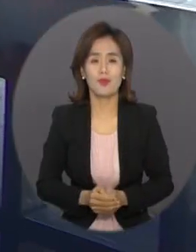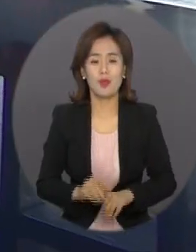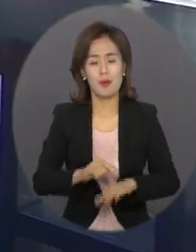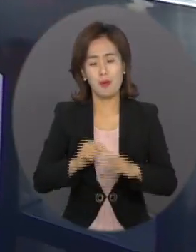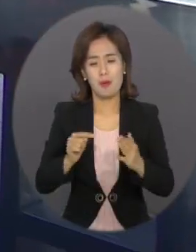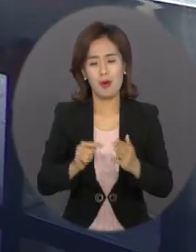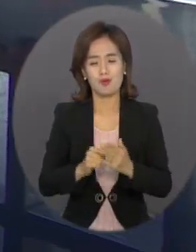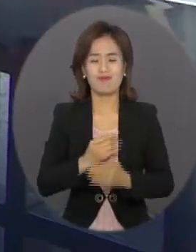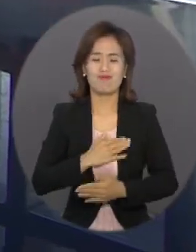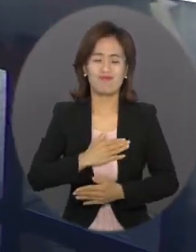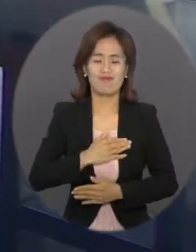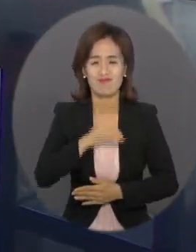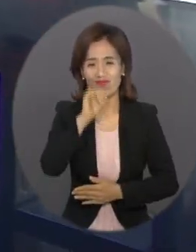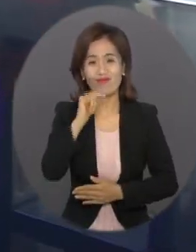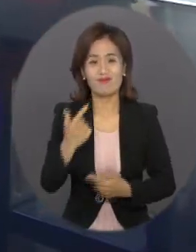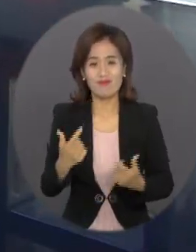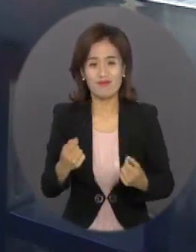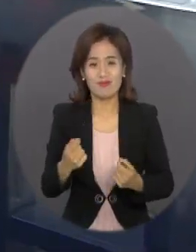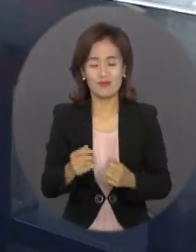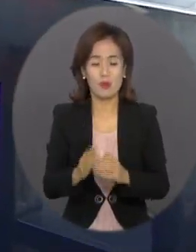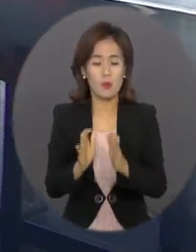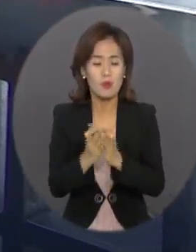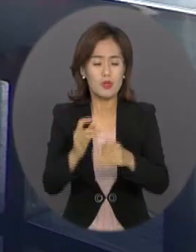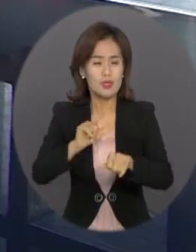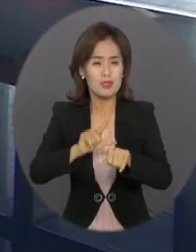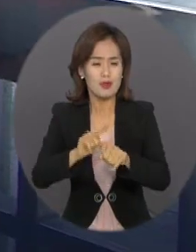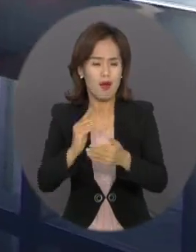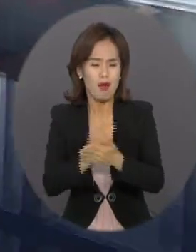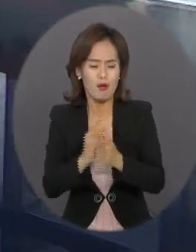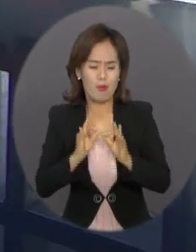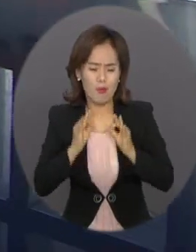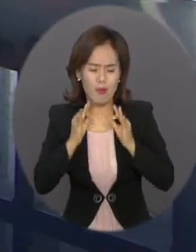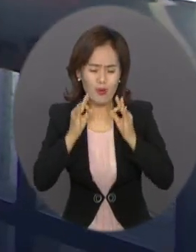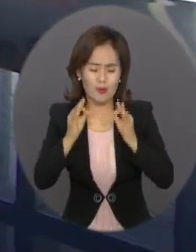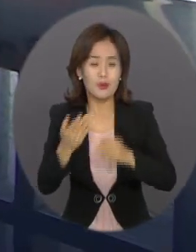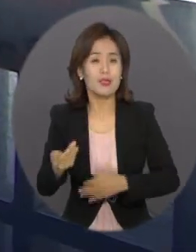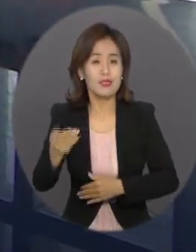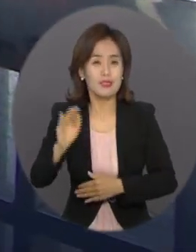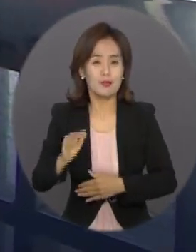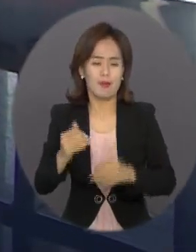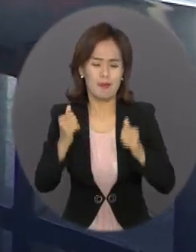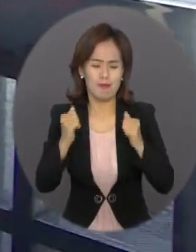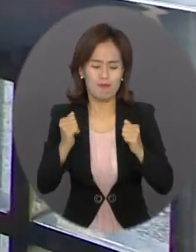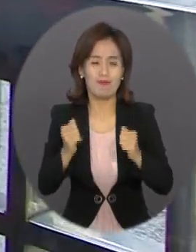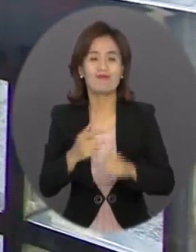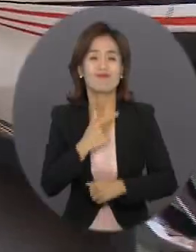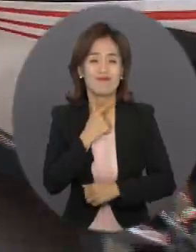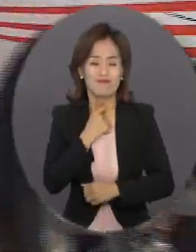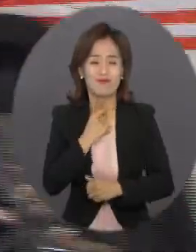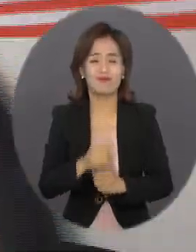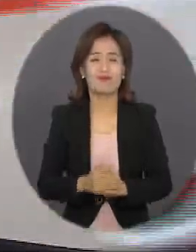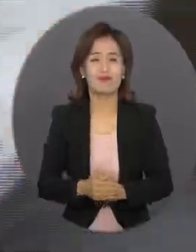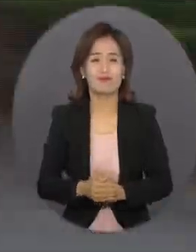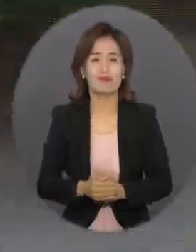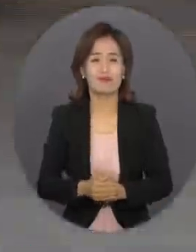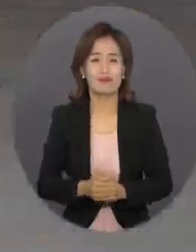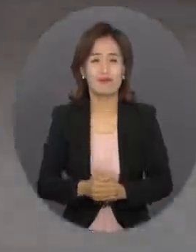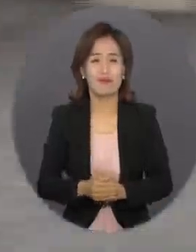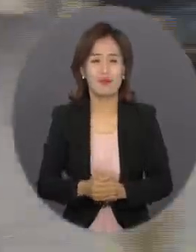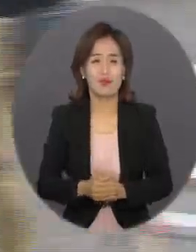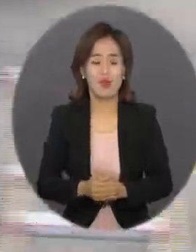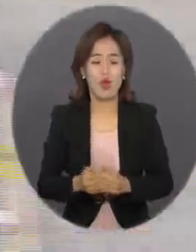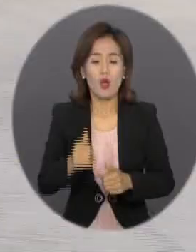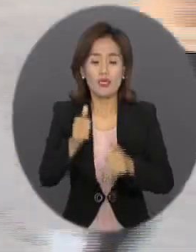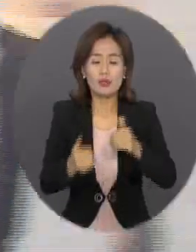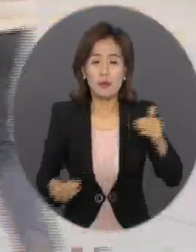좀 짠하네요. 뭐 본인이 시간 쪼개서 한다고 했는데 많은 응원하고 있습니다. 몇몇